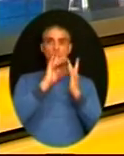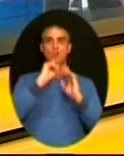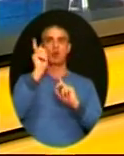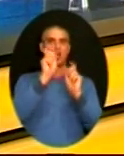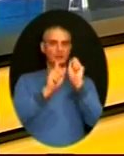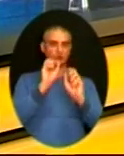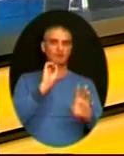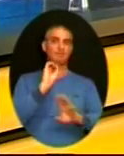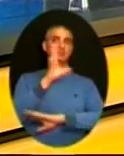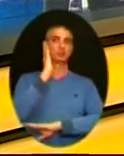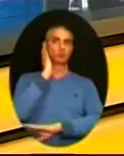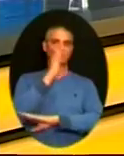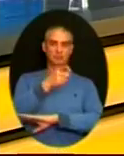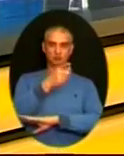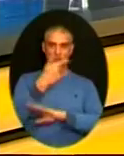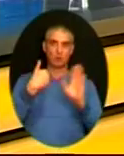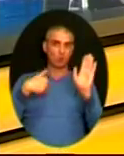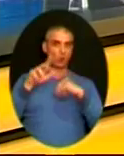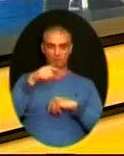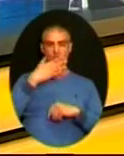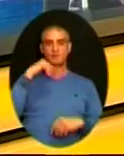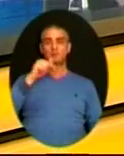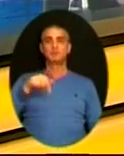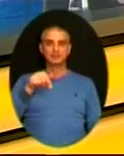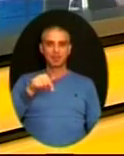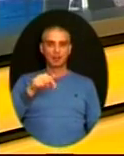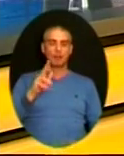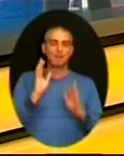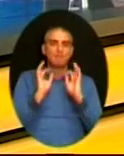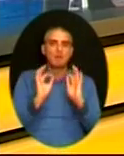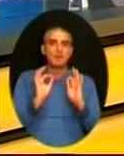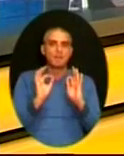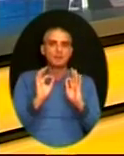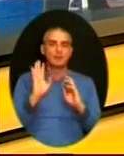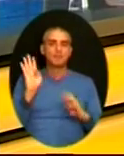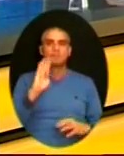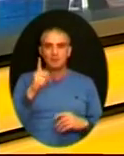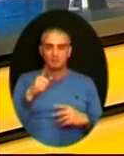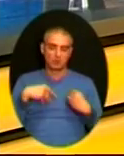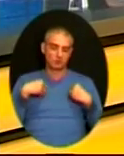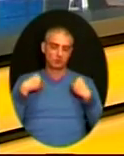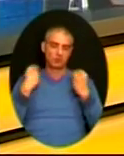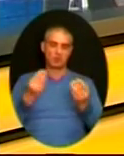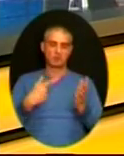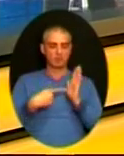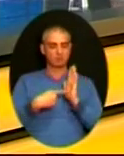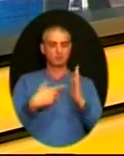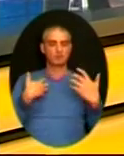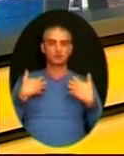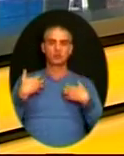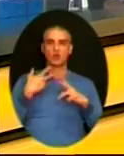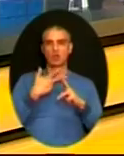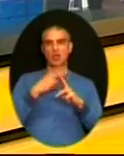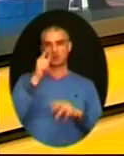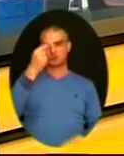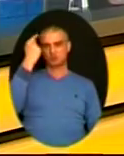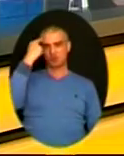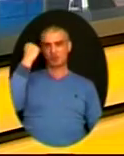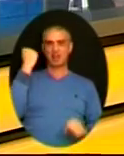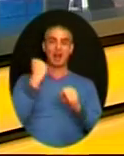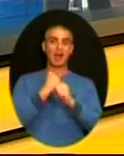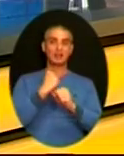וגם בשידור חי ברובו בארץ, ובאמת, נתניהו נותן שם שואו כמו שרק הוא